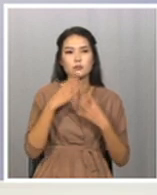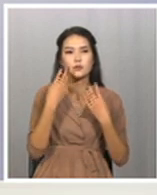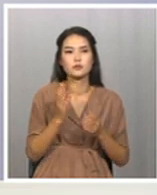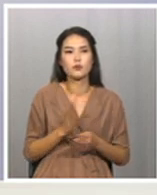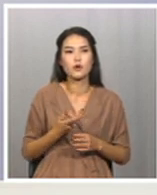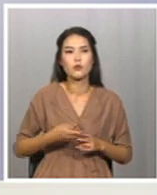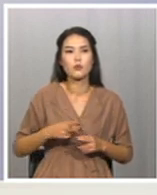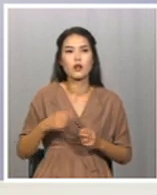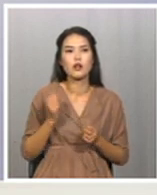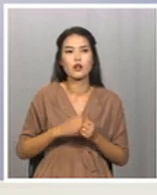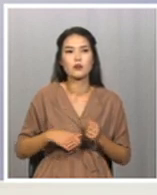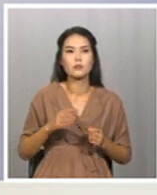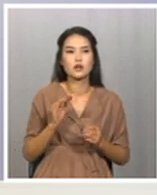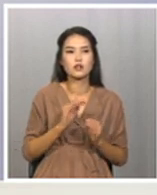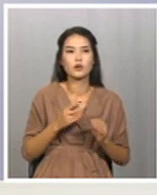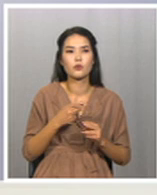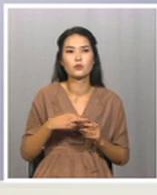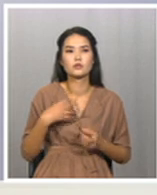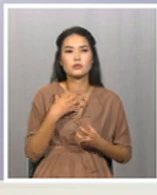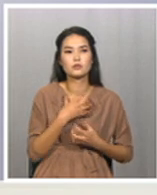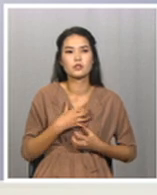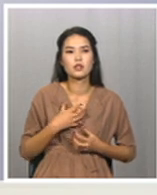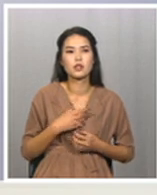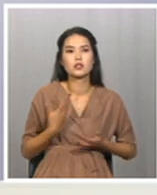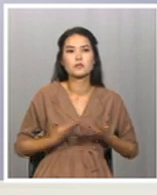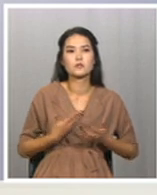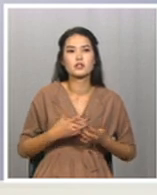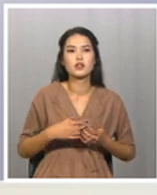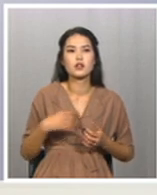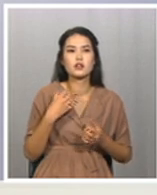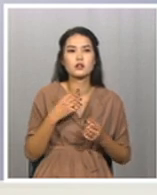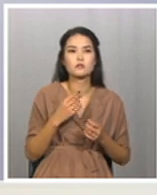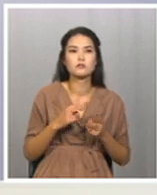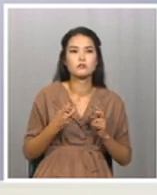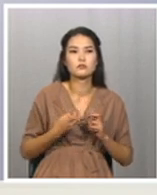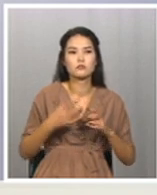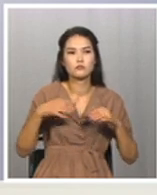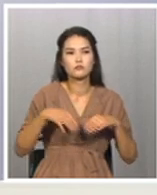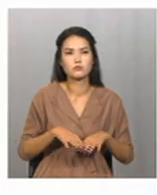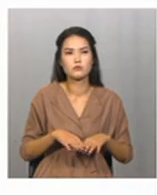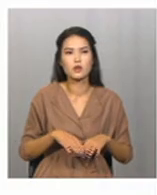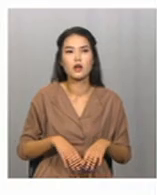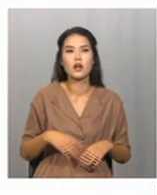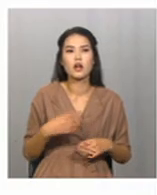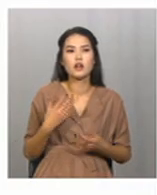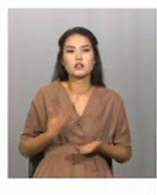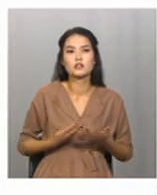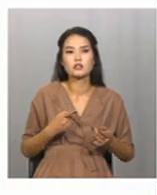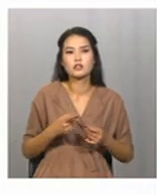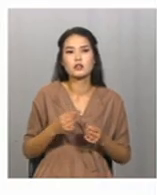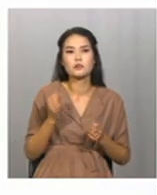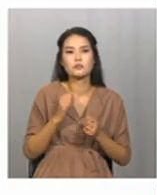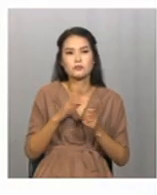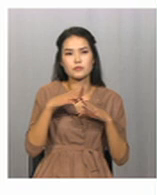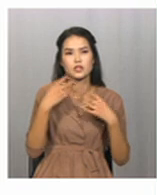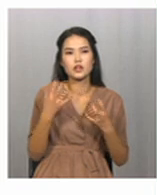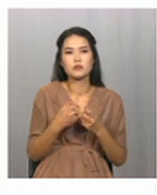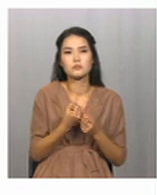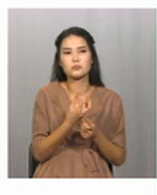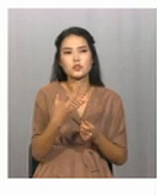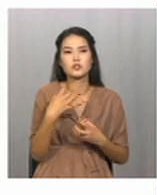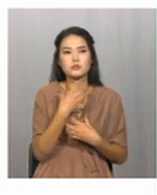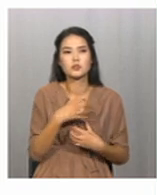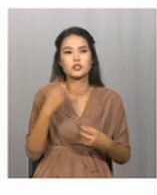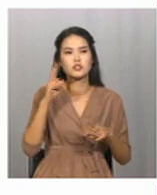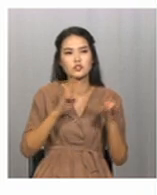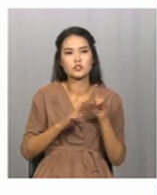әзірлеушіге оның мәселесінің немесе мақсаттарының шешімін ұсынады. Негізгі бетке арналған бірнеше басты ережелері